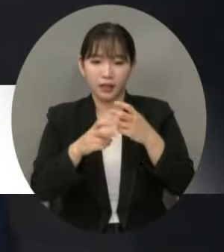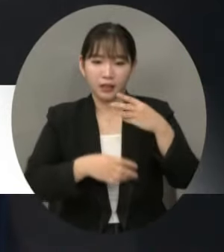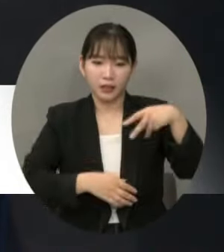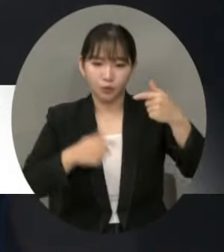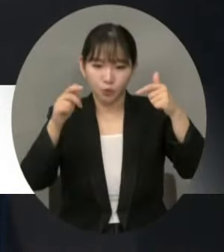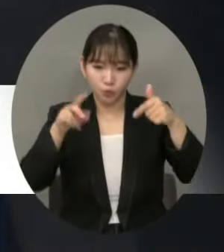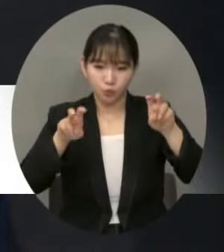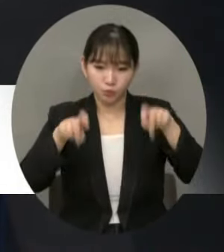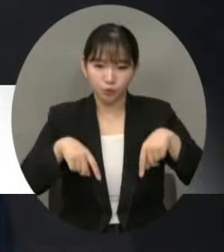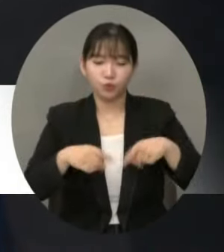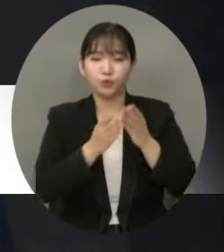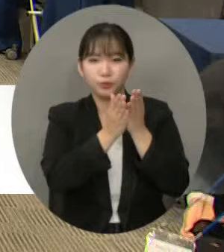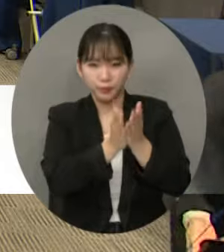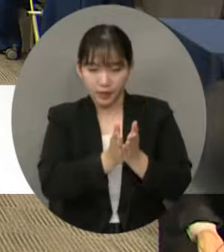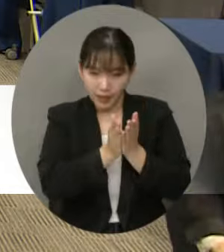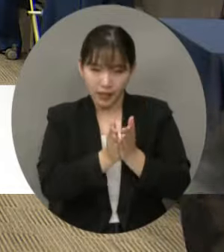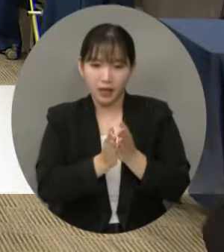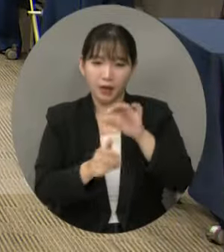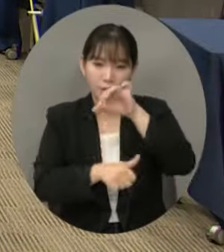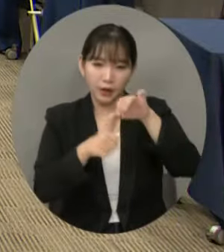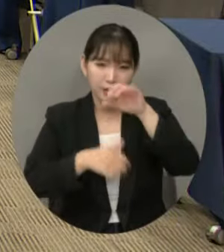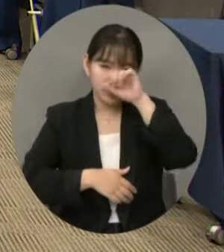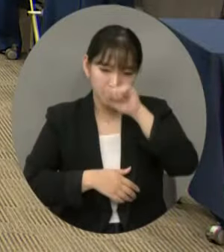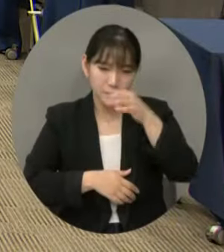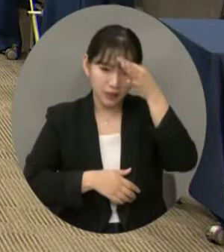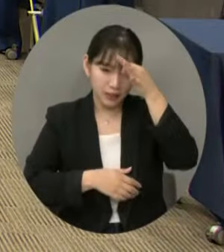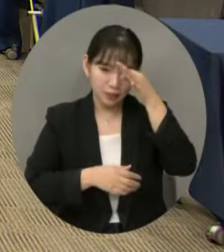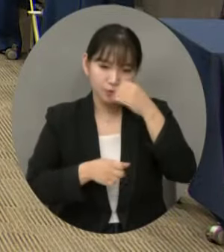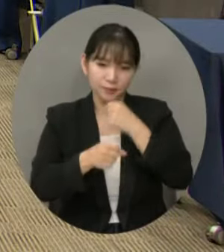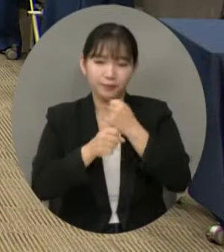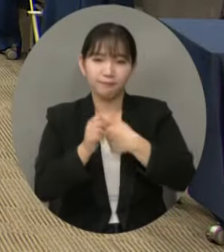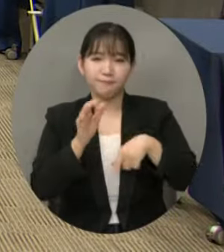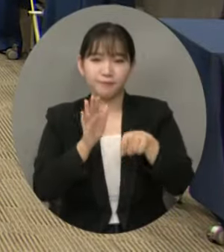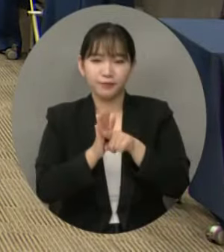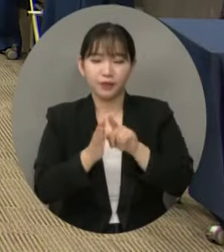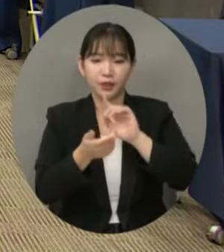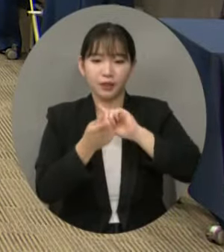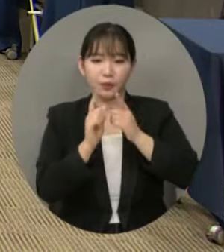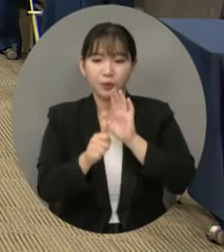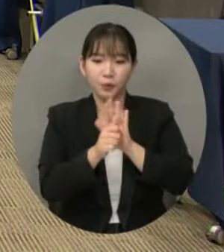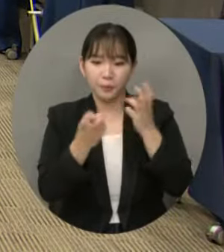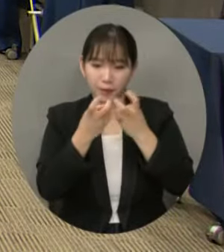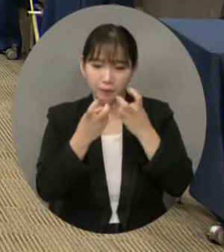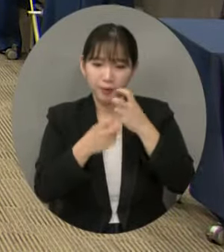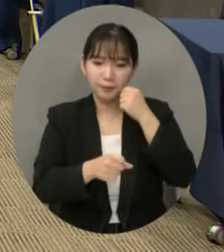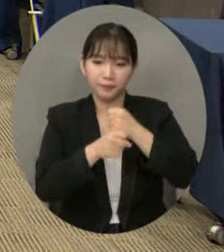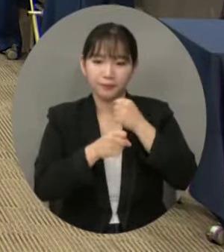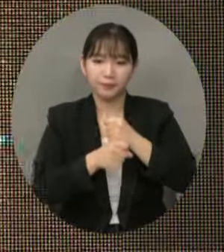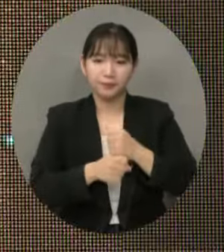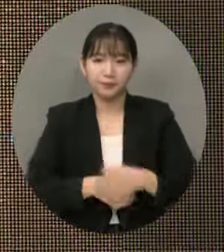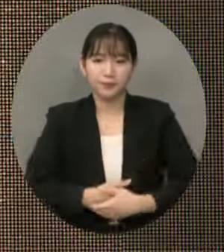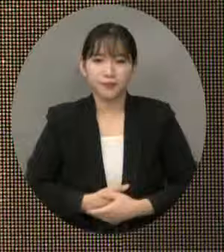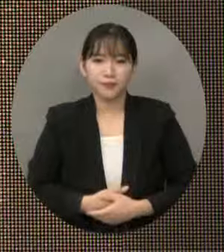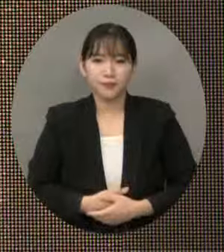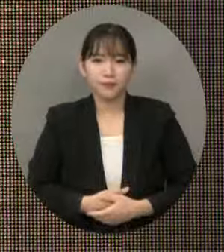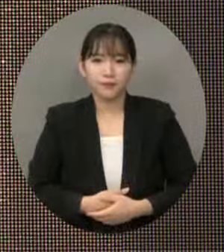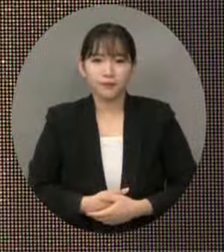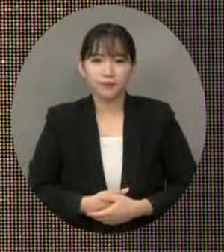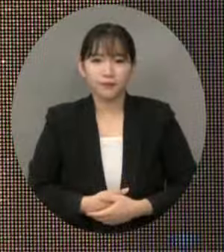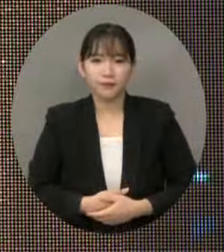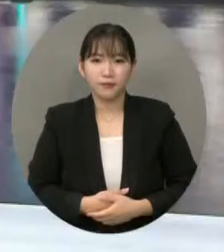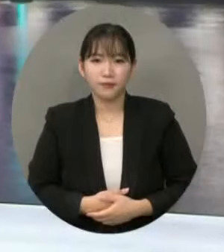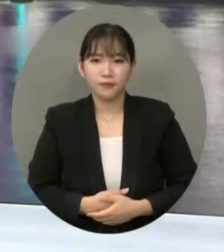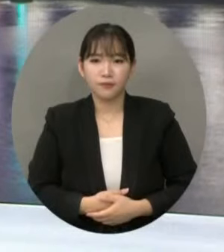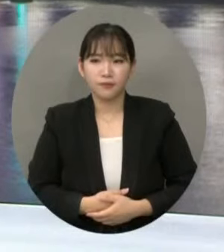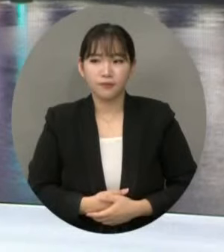선박과 SMR 선박용 친환경 기자재 기술 개발을 위한 협력 방안을 구체화하기로 했습니다.